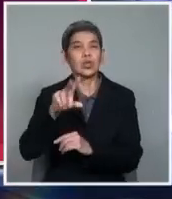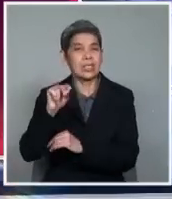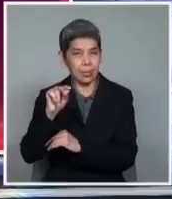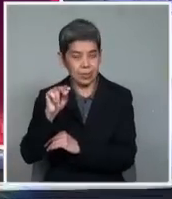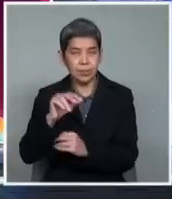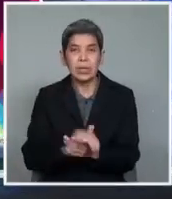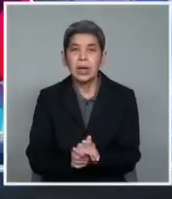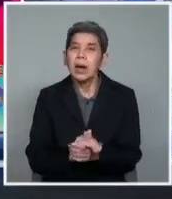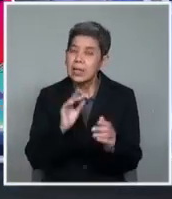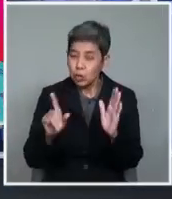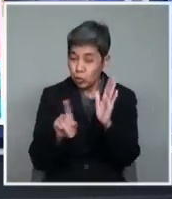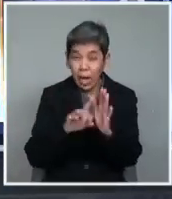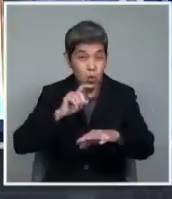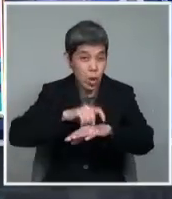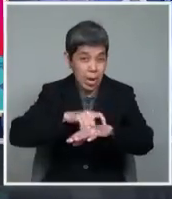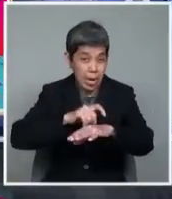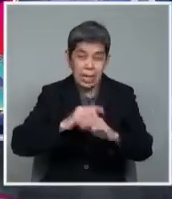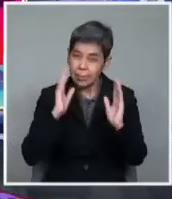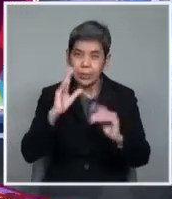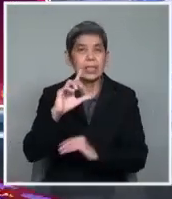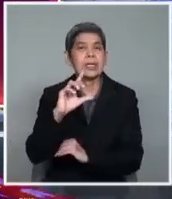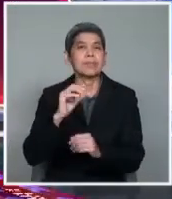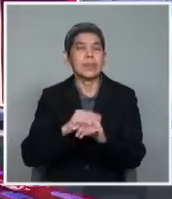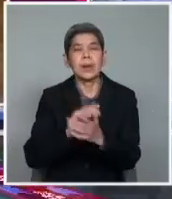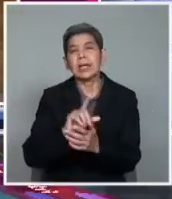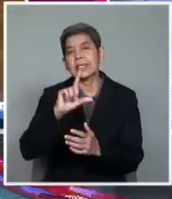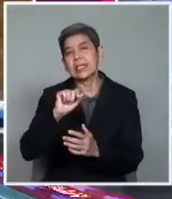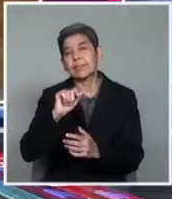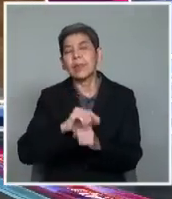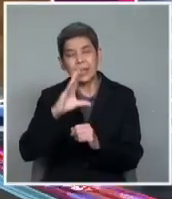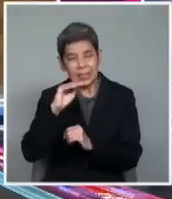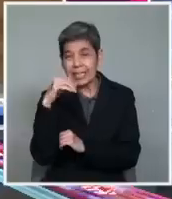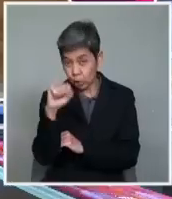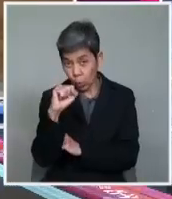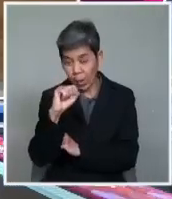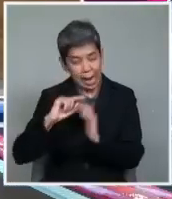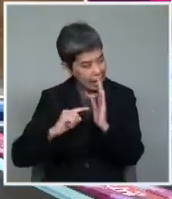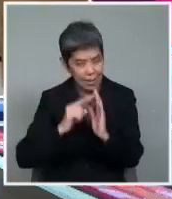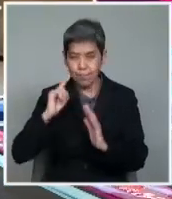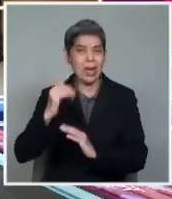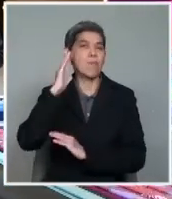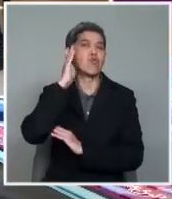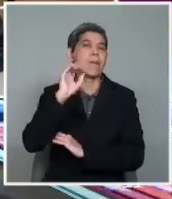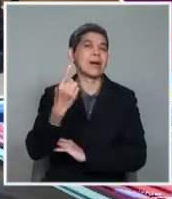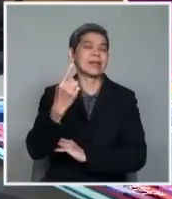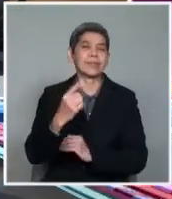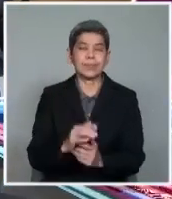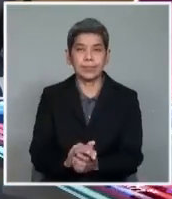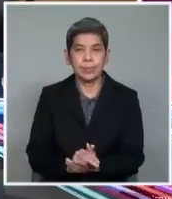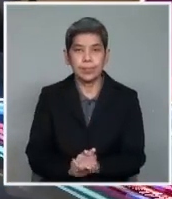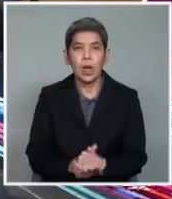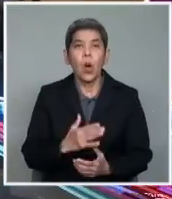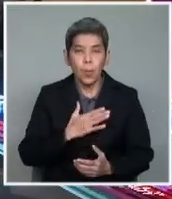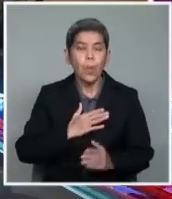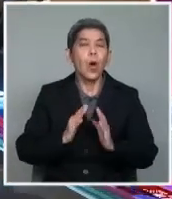ทีค่ะหรือสิ้นสุดลงในเวลาไม่เกิน22นาฬิกา30นาทีนะคะแล้วก็จะเริ่มพิจารณาต่อในวันพรุ่งนี้ค่ะ ผม